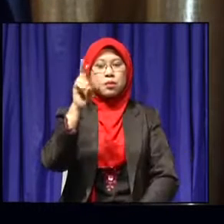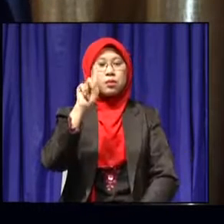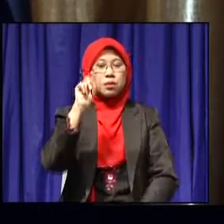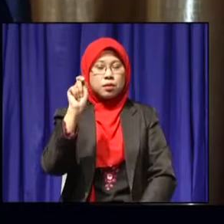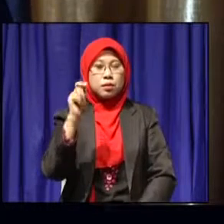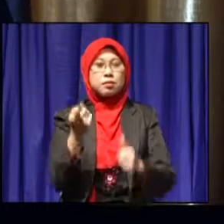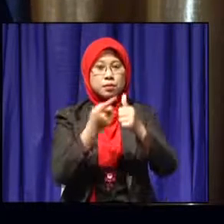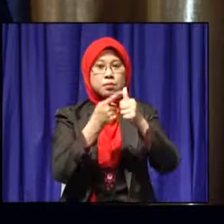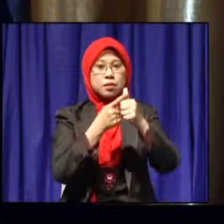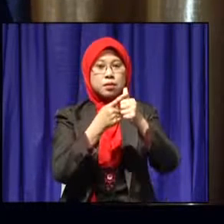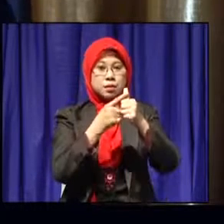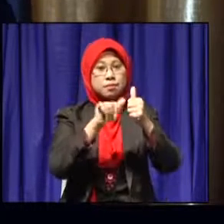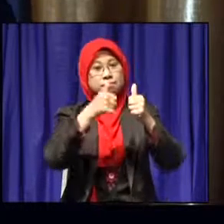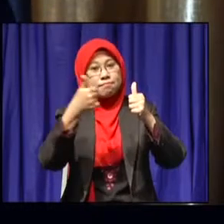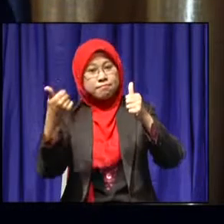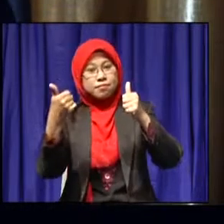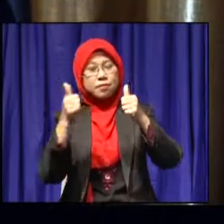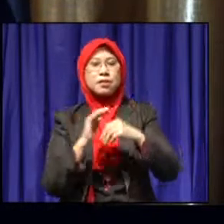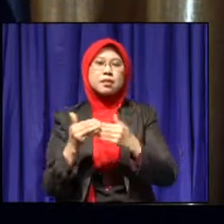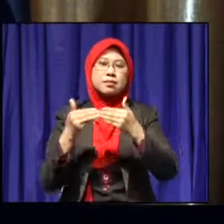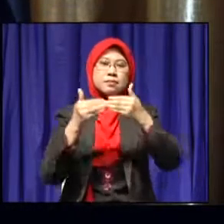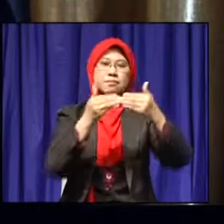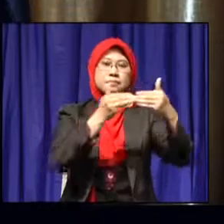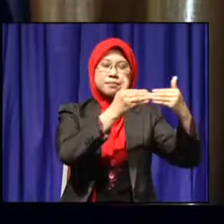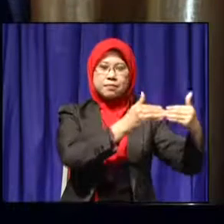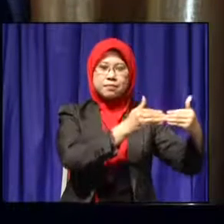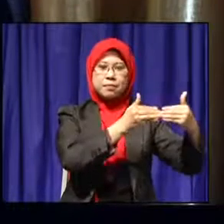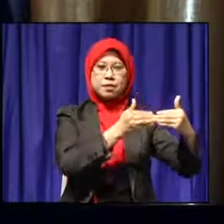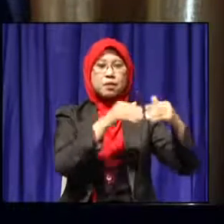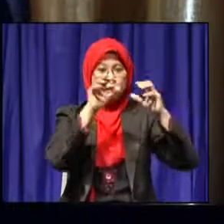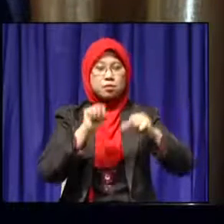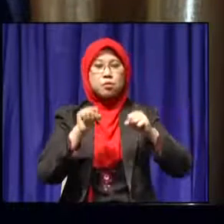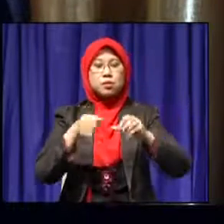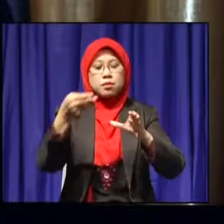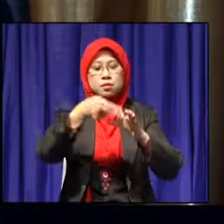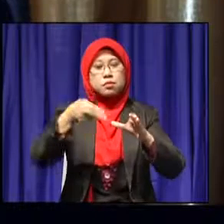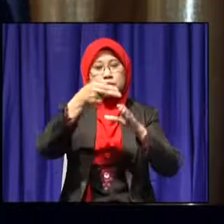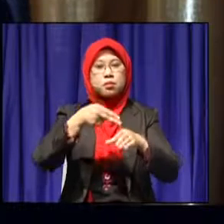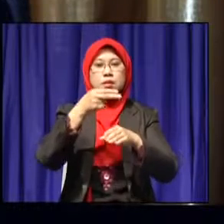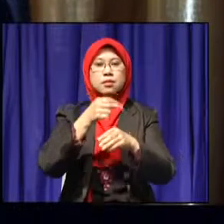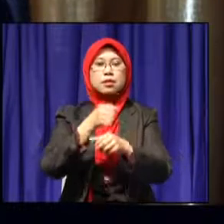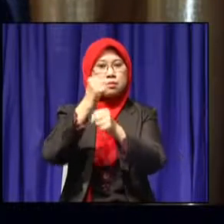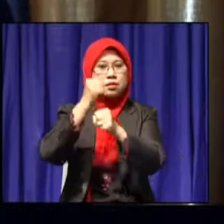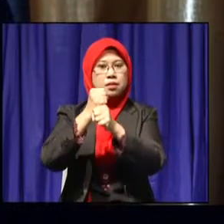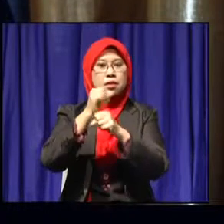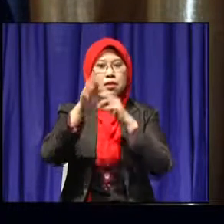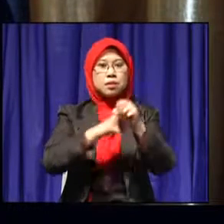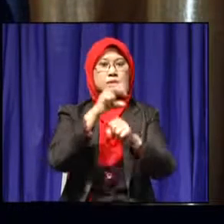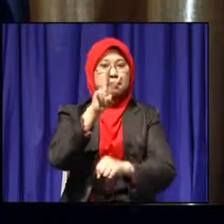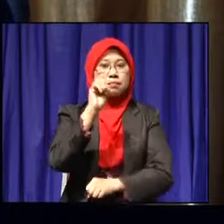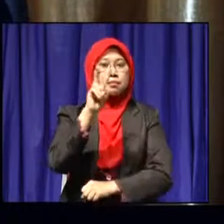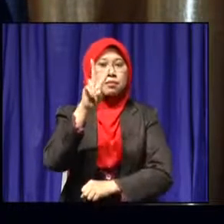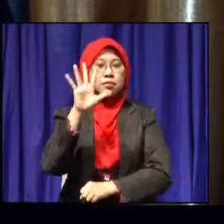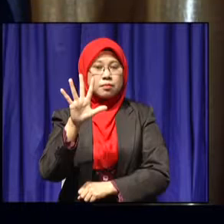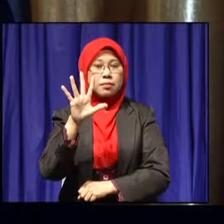dan seterusnya dan seterusnya mereka akan mencukur ini pekerjaan pada tahun 2005 dan